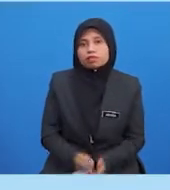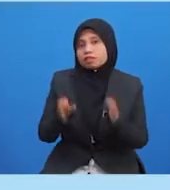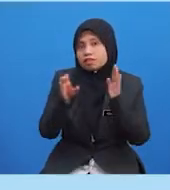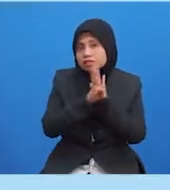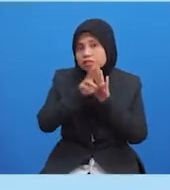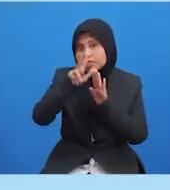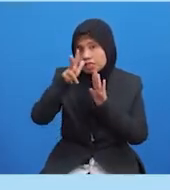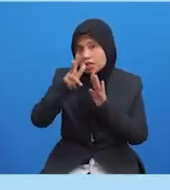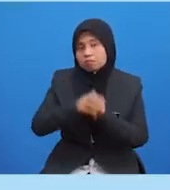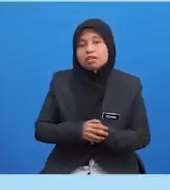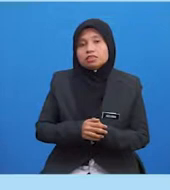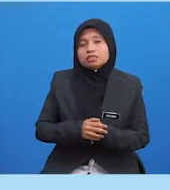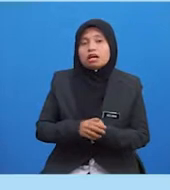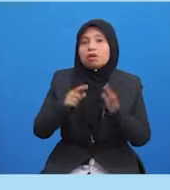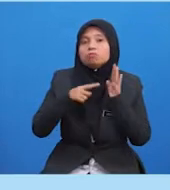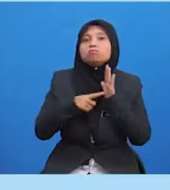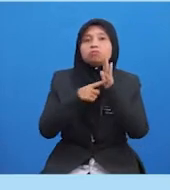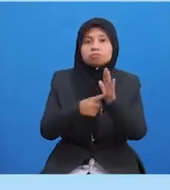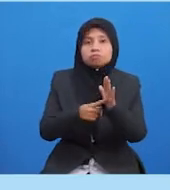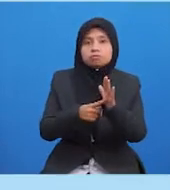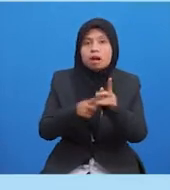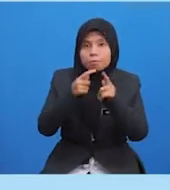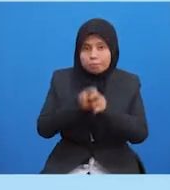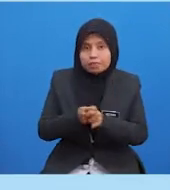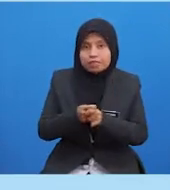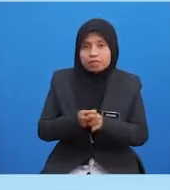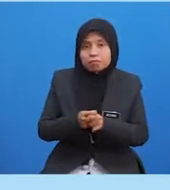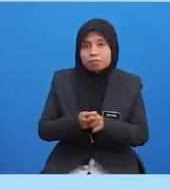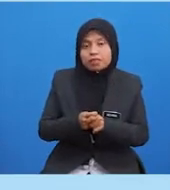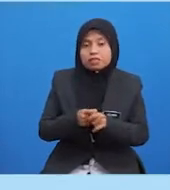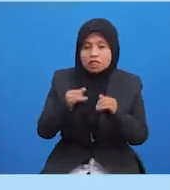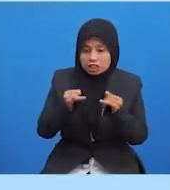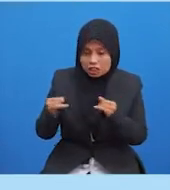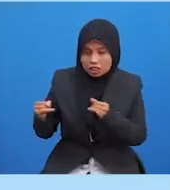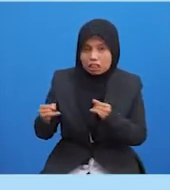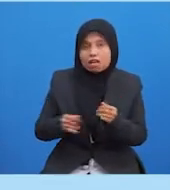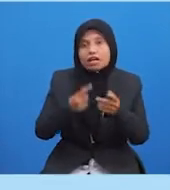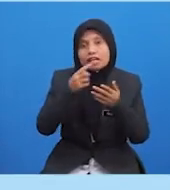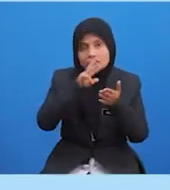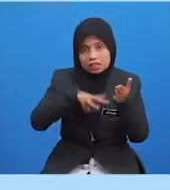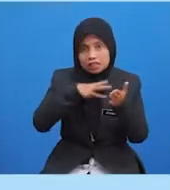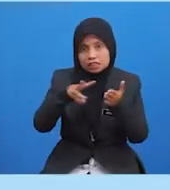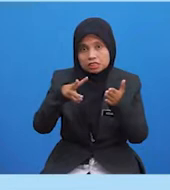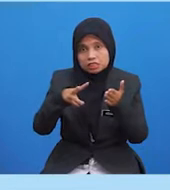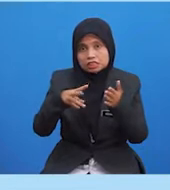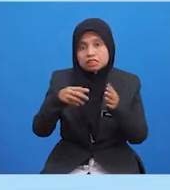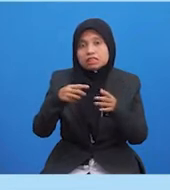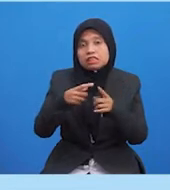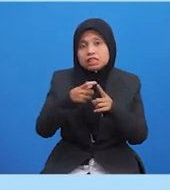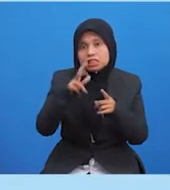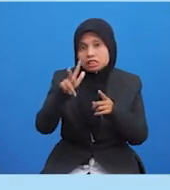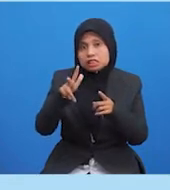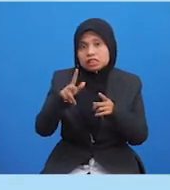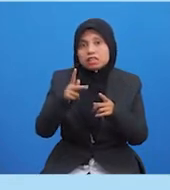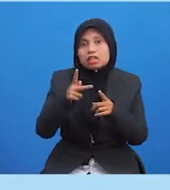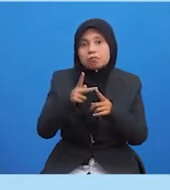Contoh 13 menunjukkan penetapan jajaran teks dalam tabel kepada